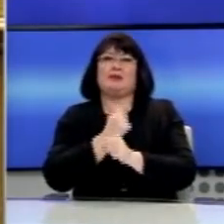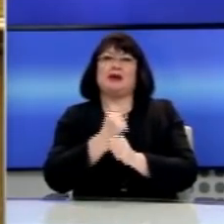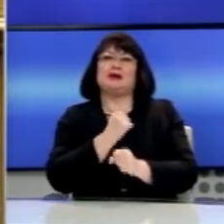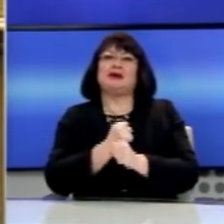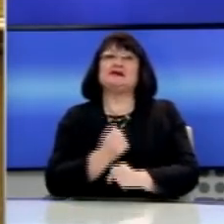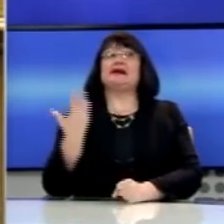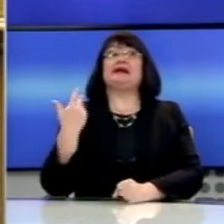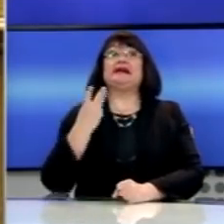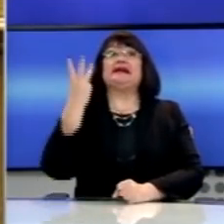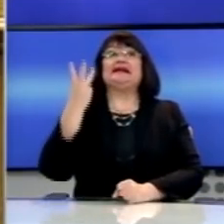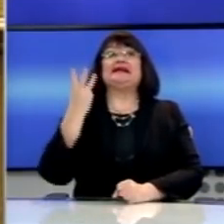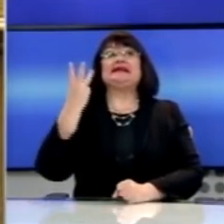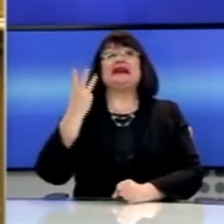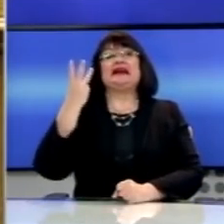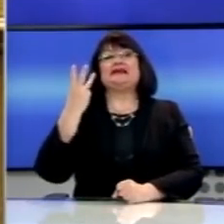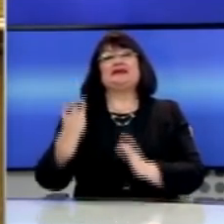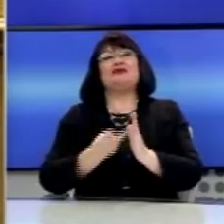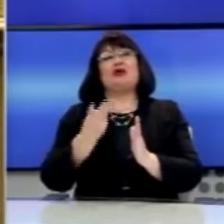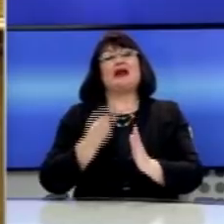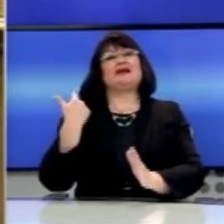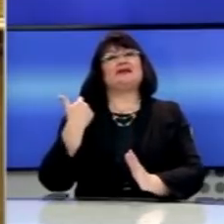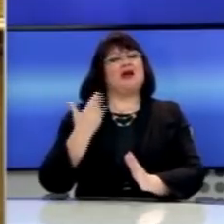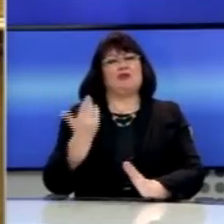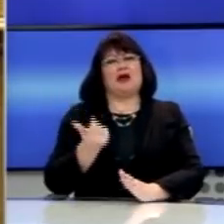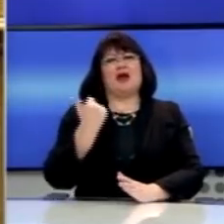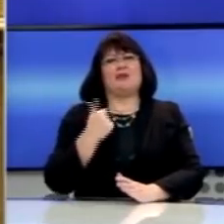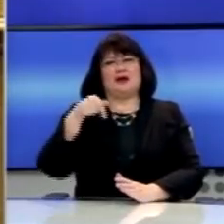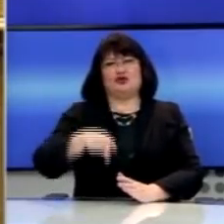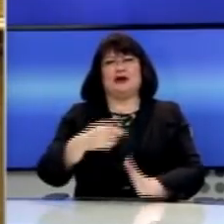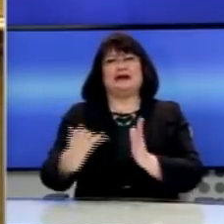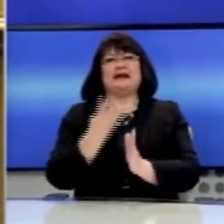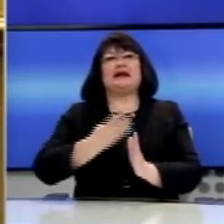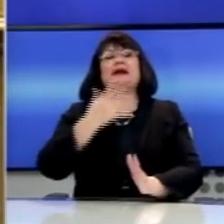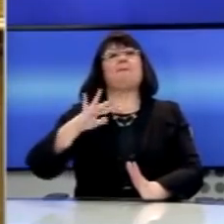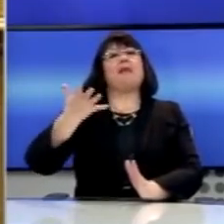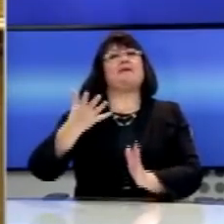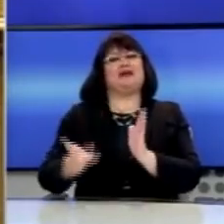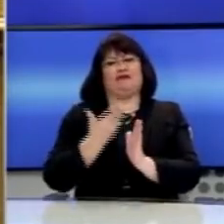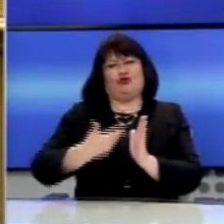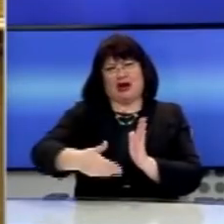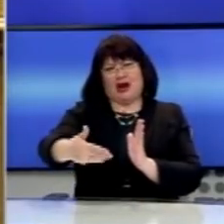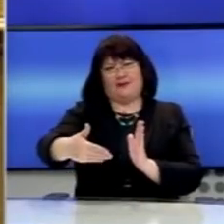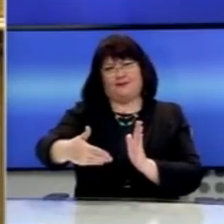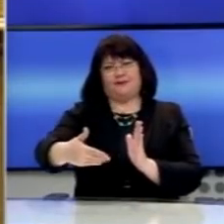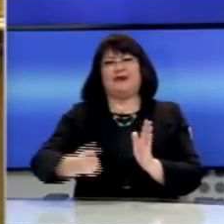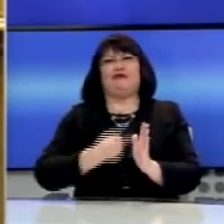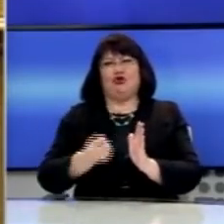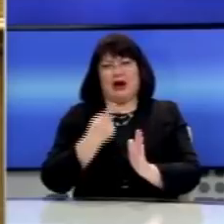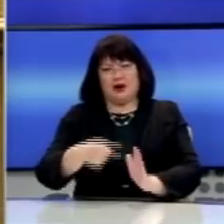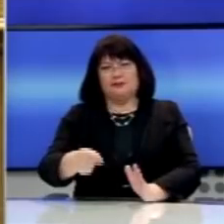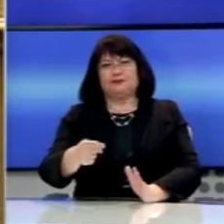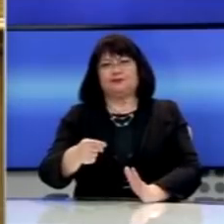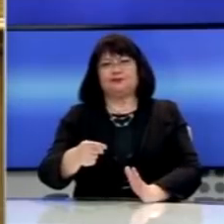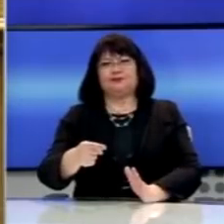στις τρεις πρώτες φάσεις του μέτρου, ενώ και τώρα, στην τέταρτη και στην πέμπτη φάση, που δεήσατε να